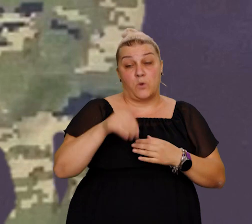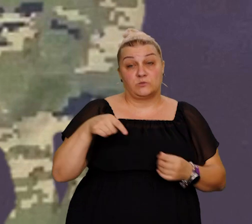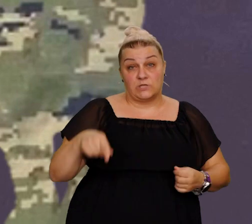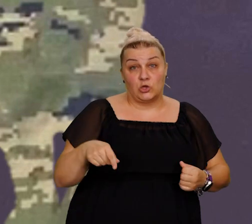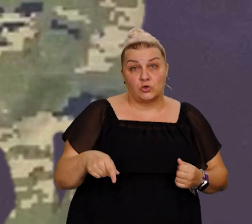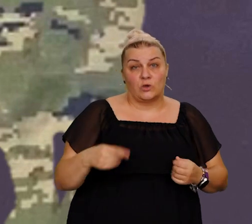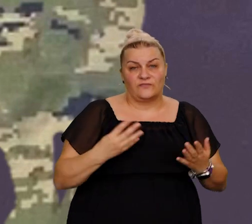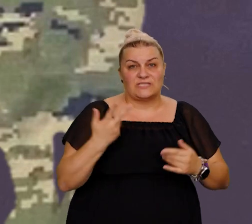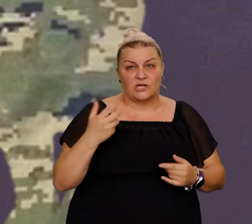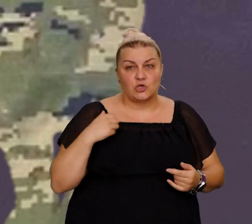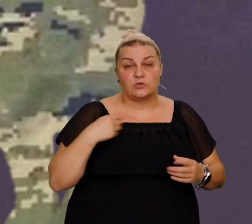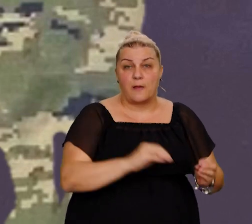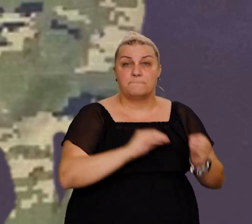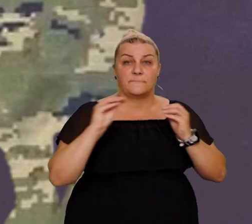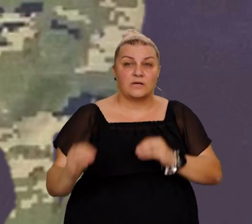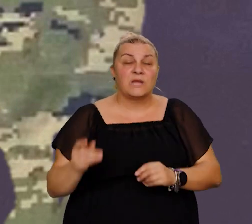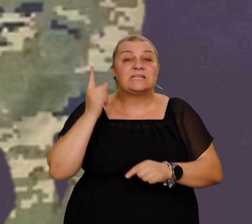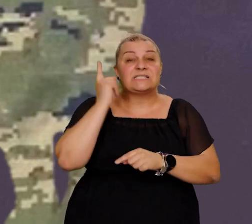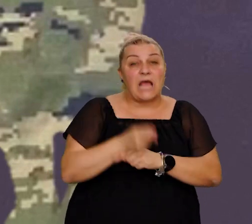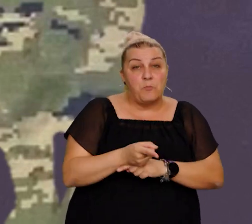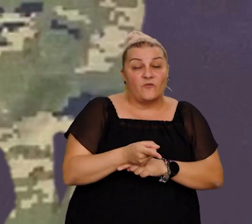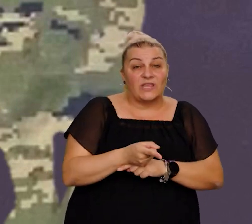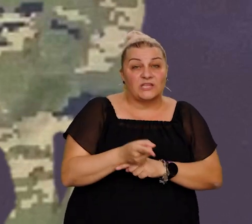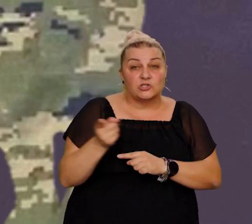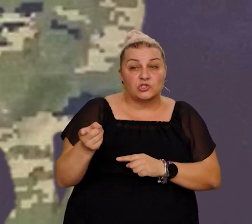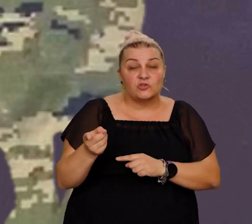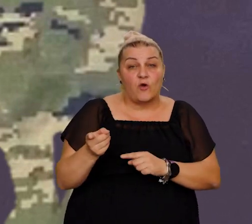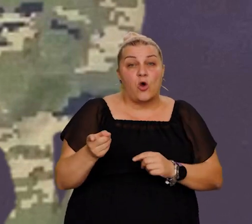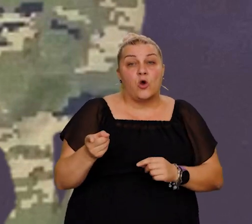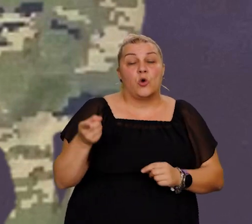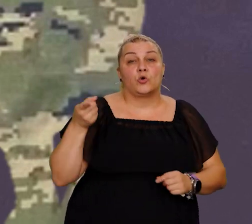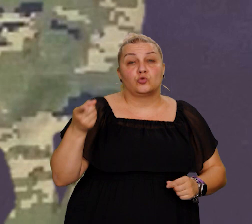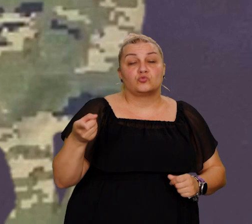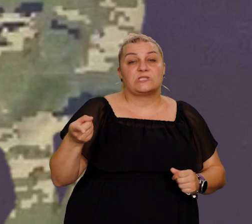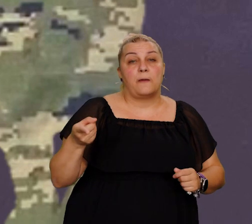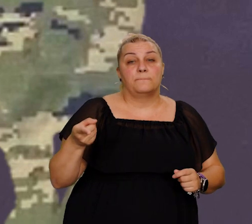Iza 1993. godine sam prešao u zapovjedništvo brigade, gdje sam